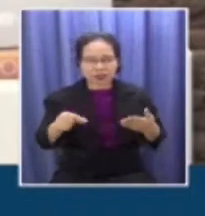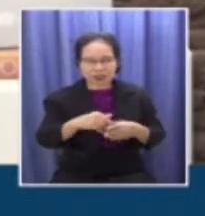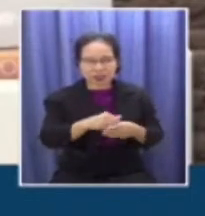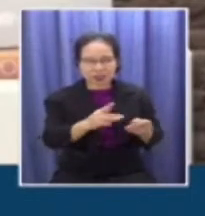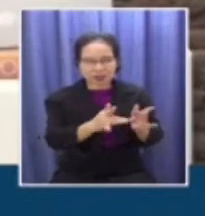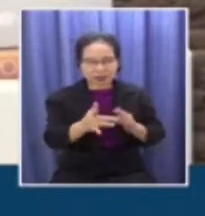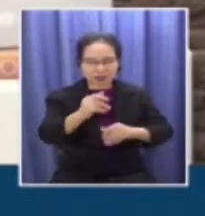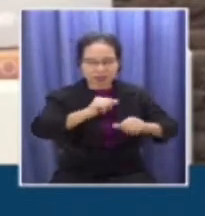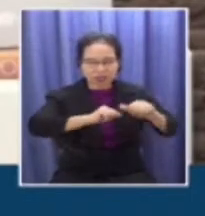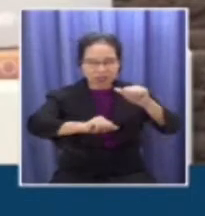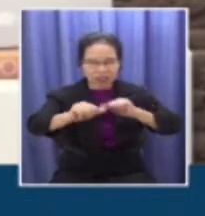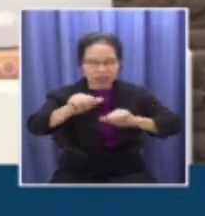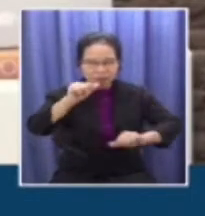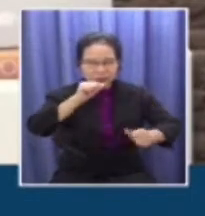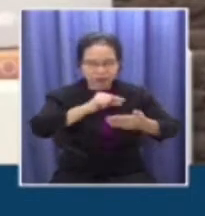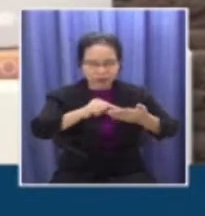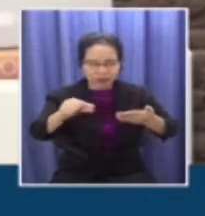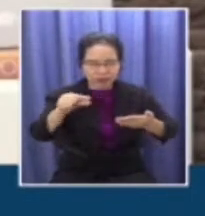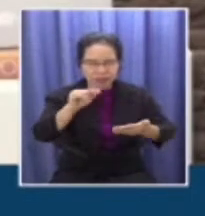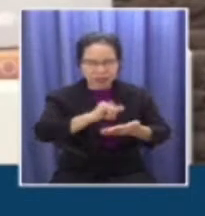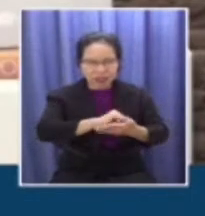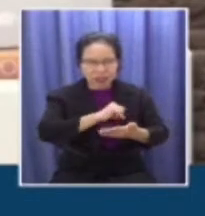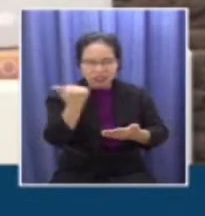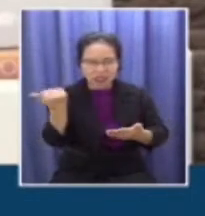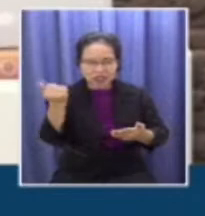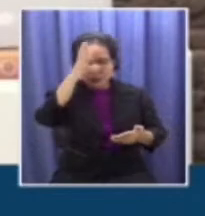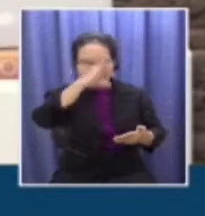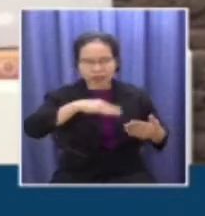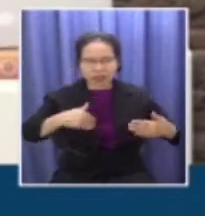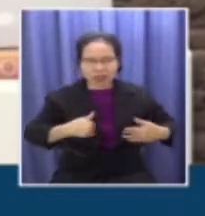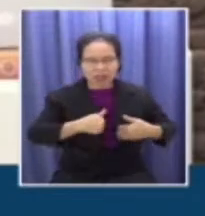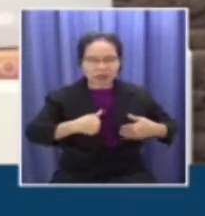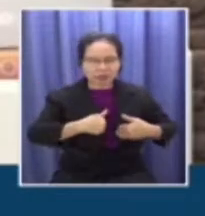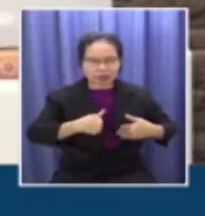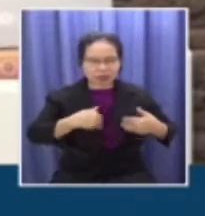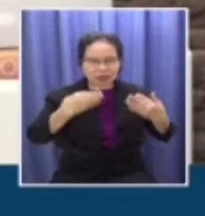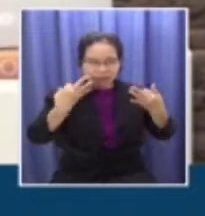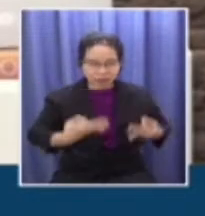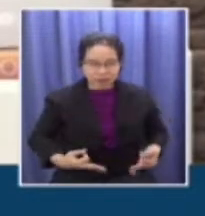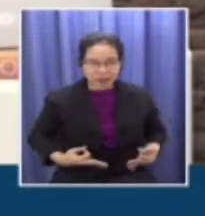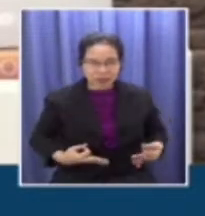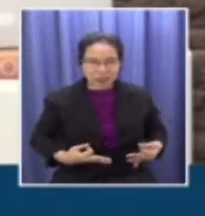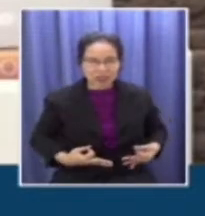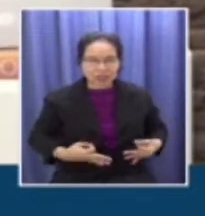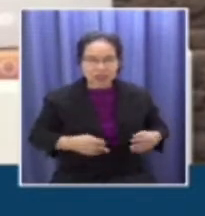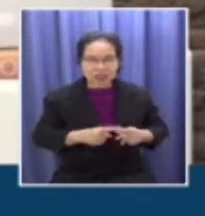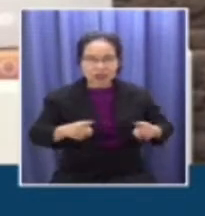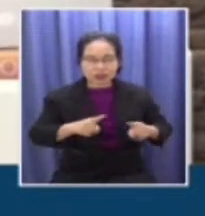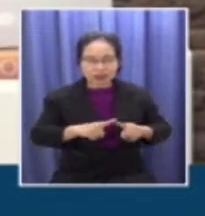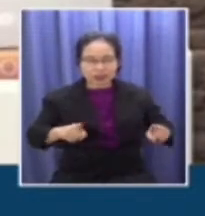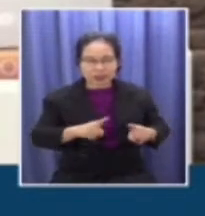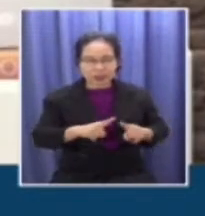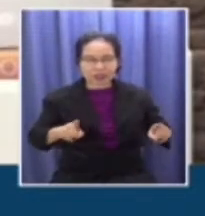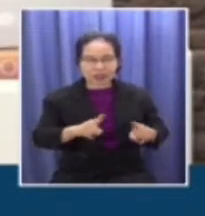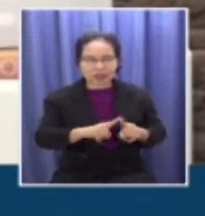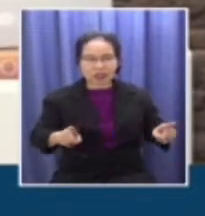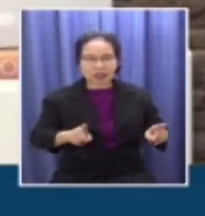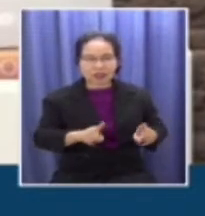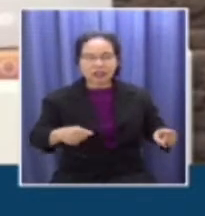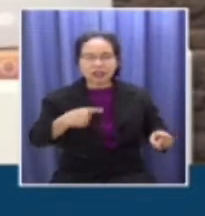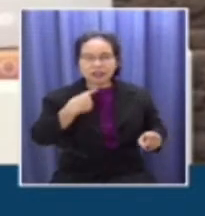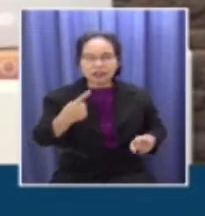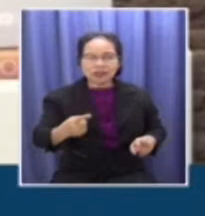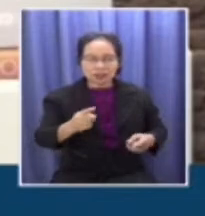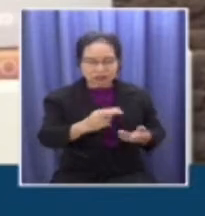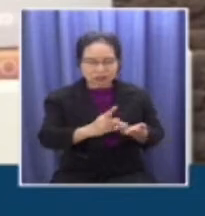Biblia, ang scientific na tata na iba ang tao sa hayop. Ang laman niya magkaiba. Sinabi